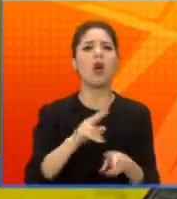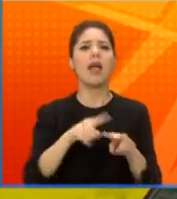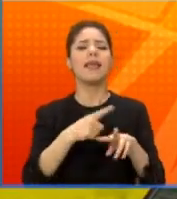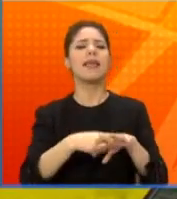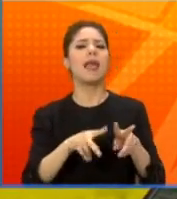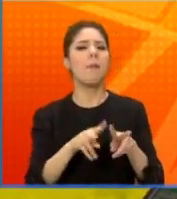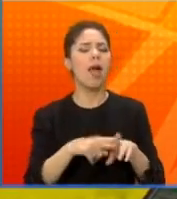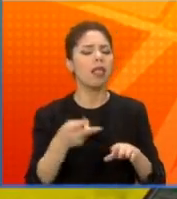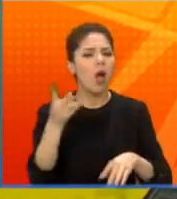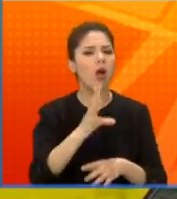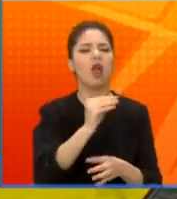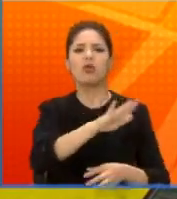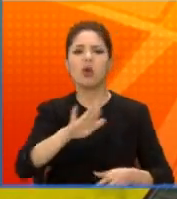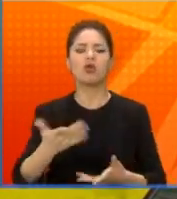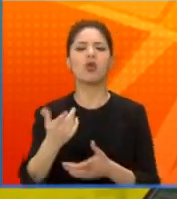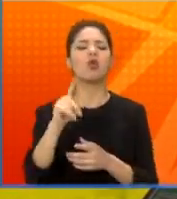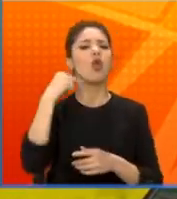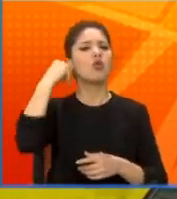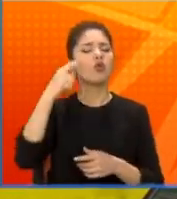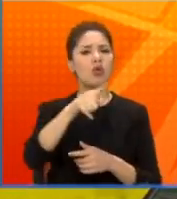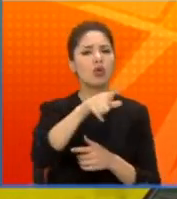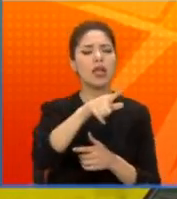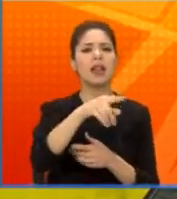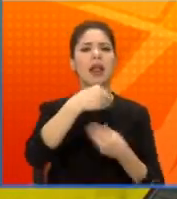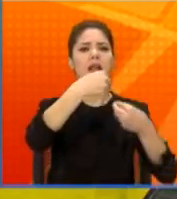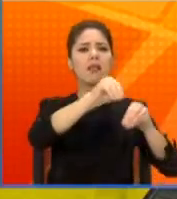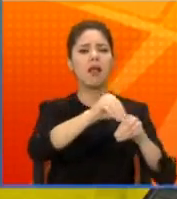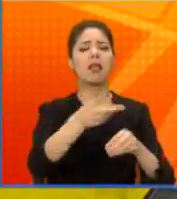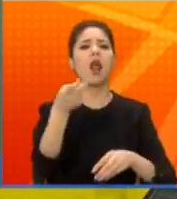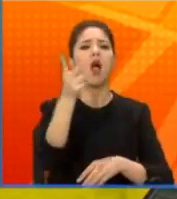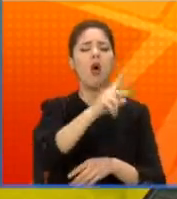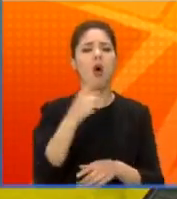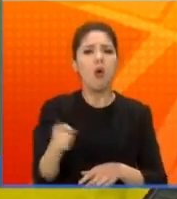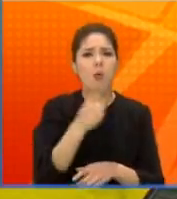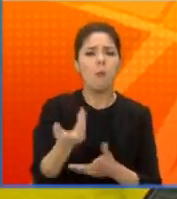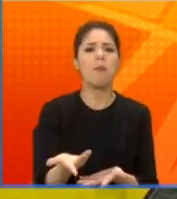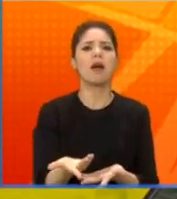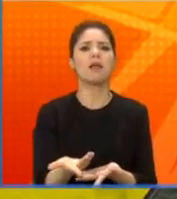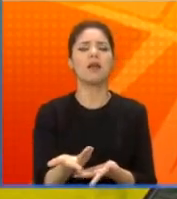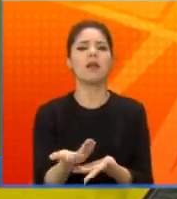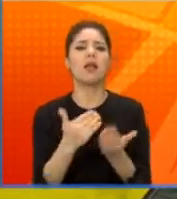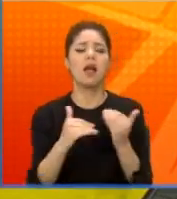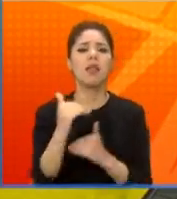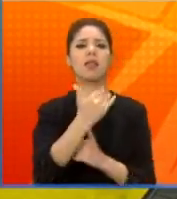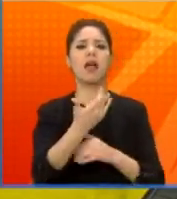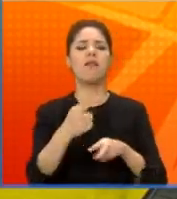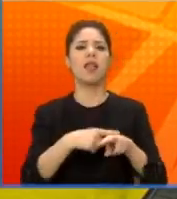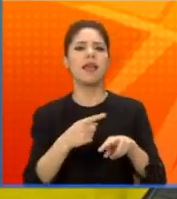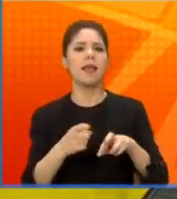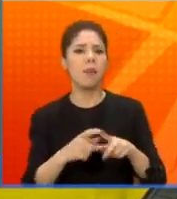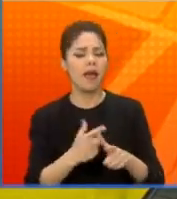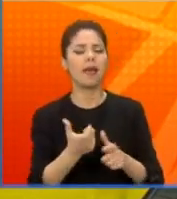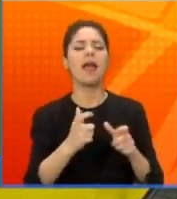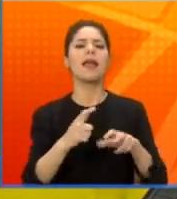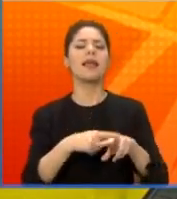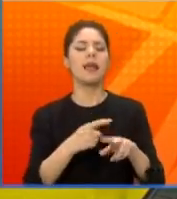onca çocuk, Suriyelere Yemen'i bombalasınlar diye satılan onca ölüm makinesi, hatta ve hatta YPG'ye,